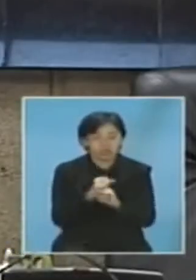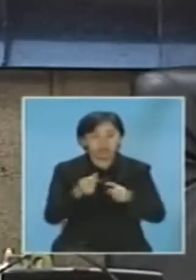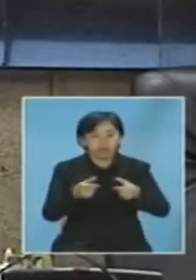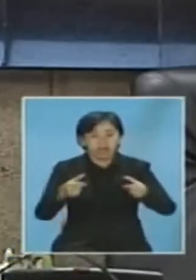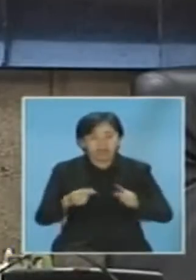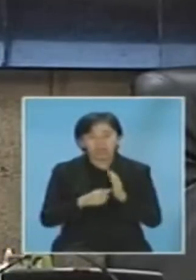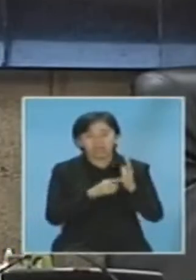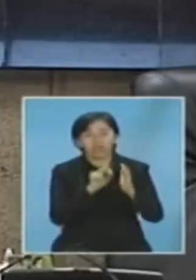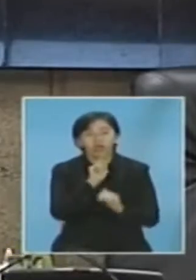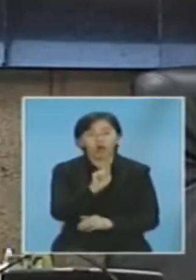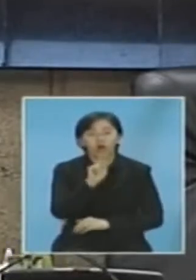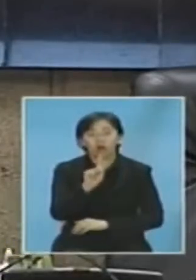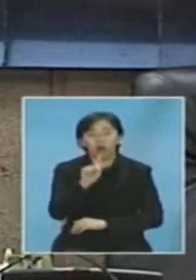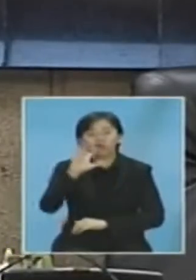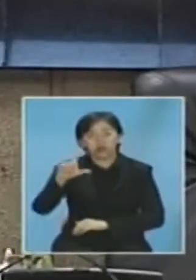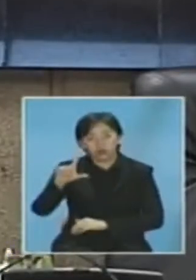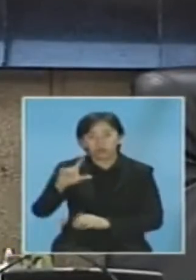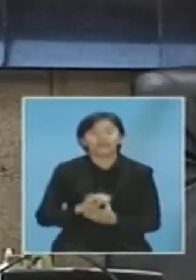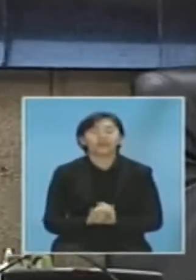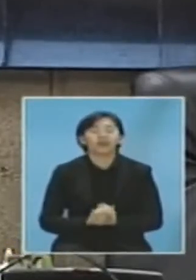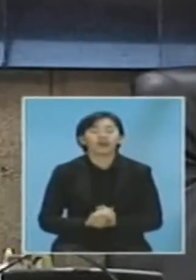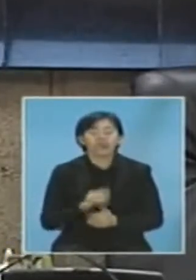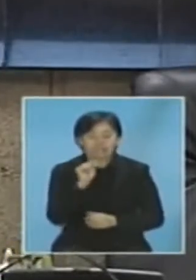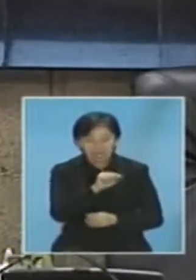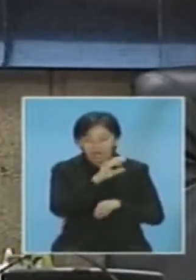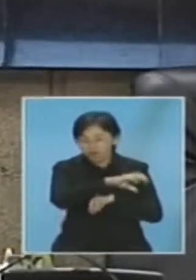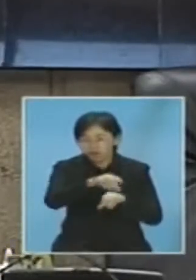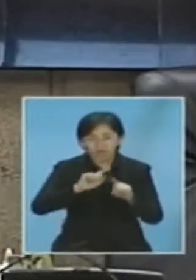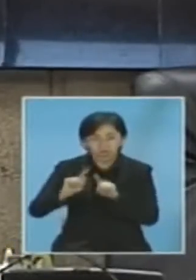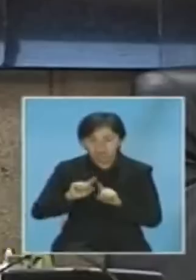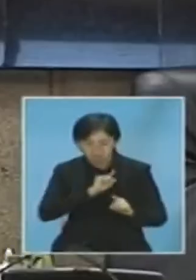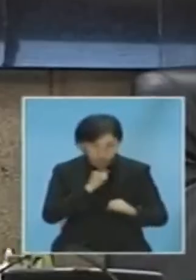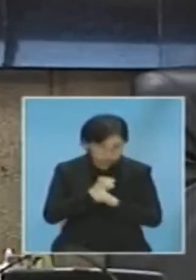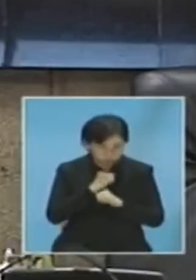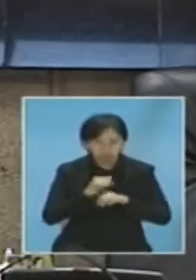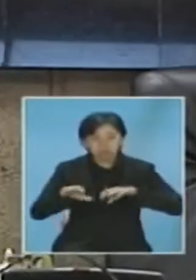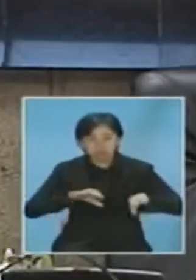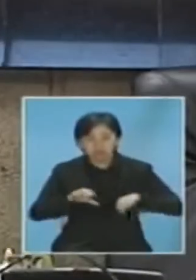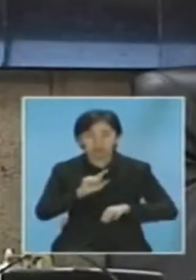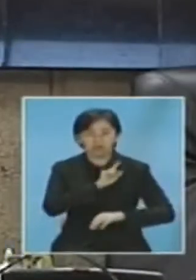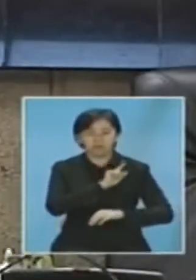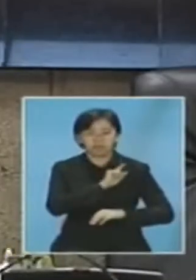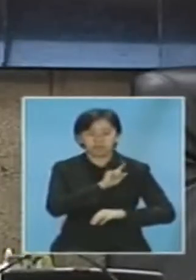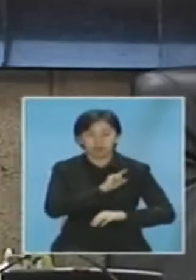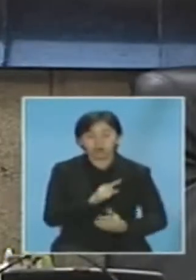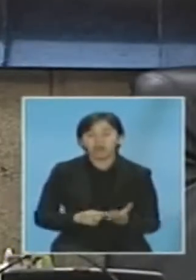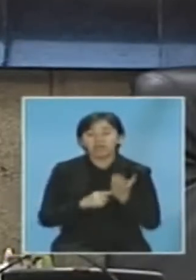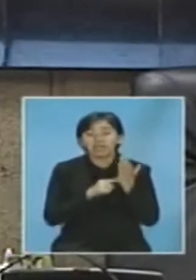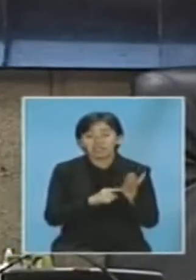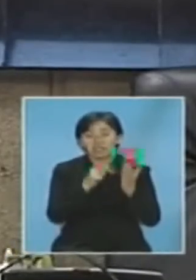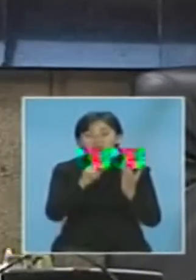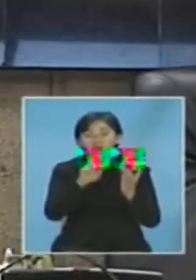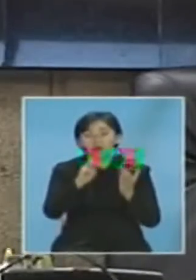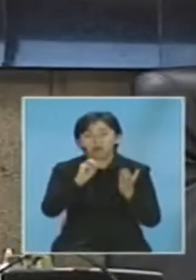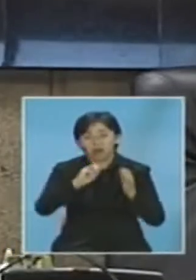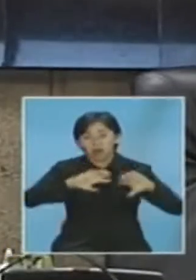คขช.เพื่อพิจารณาสั่งการหน่วยงานที่เกี่ยวข้องให้ดำเนินการและนำเสนอคณะรัฐมนตรีเพื่อทราบทุ